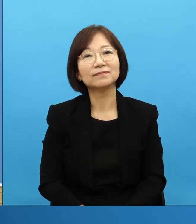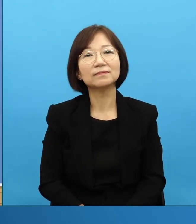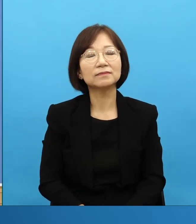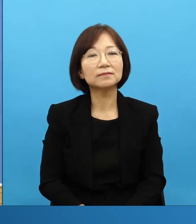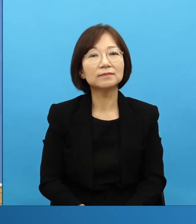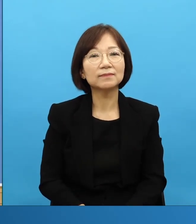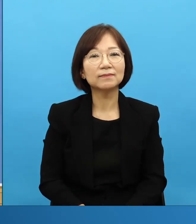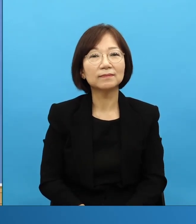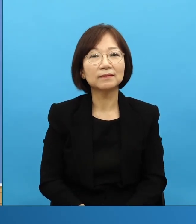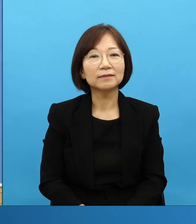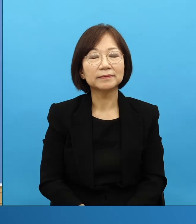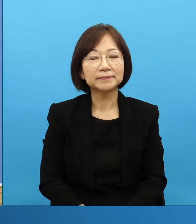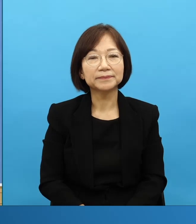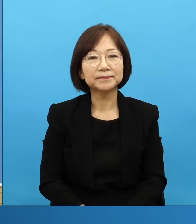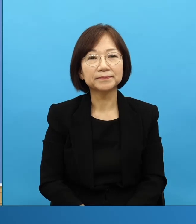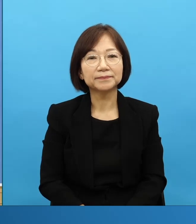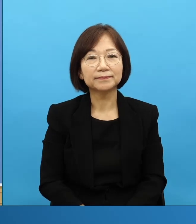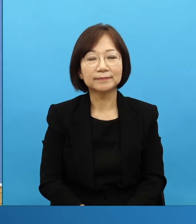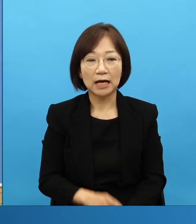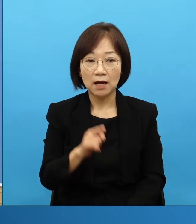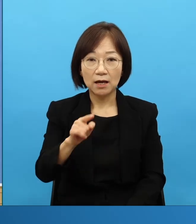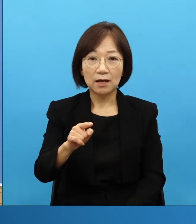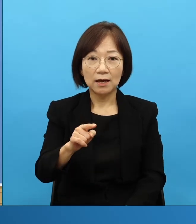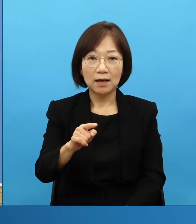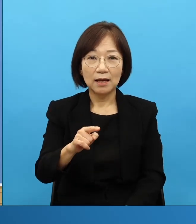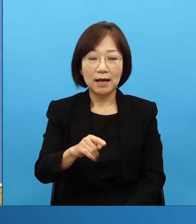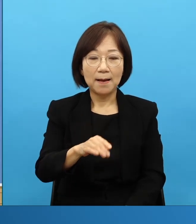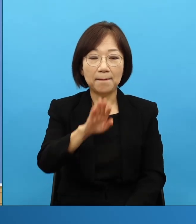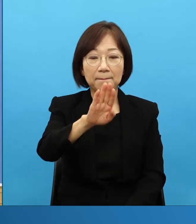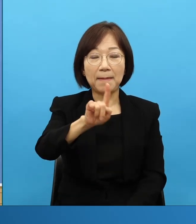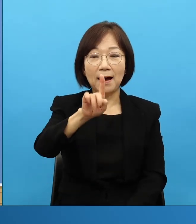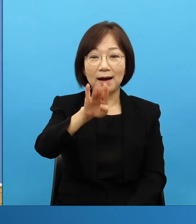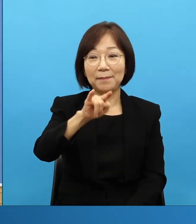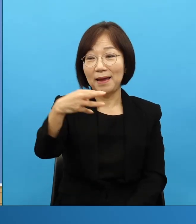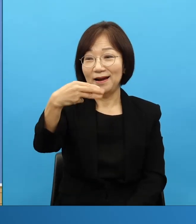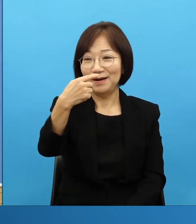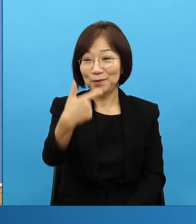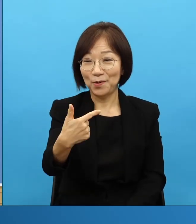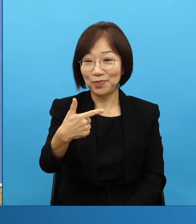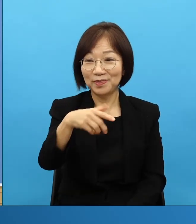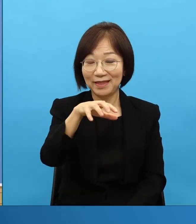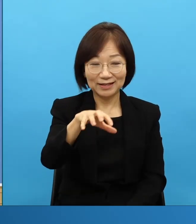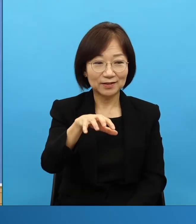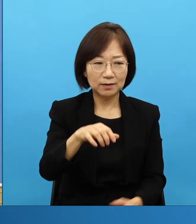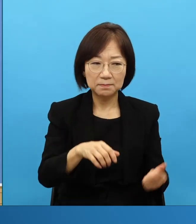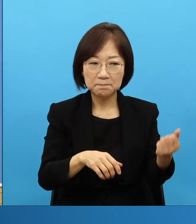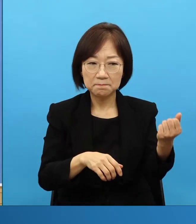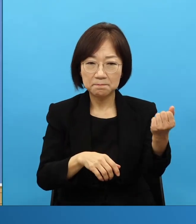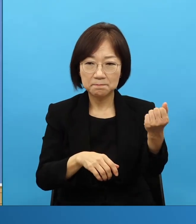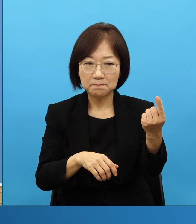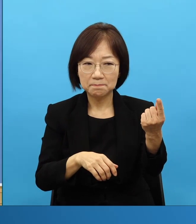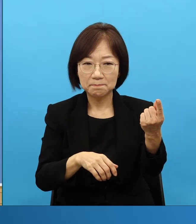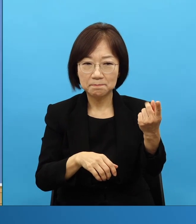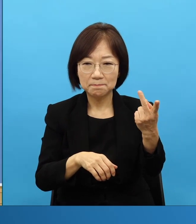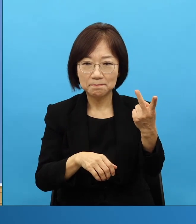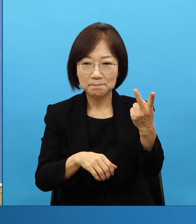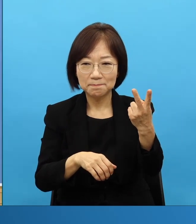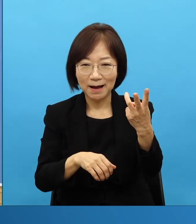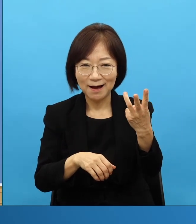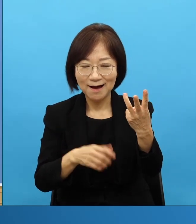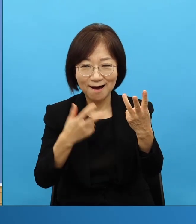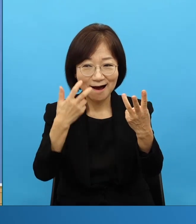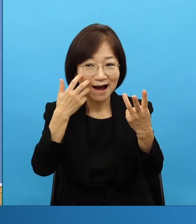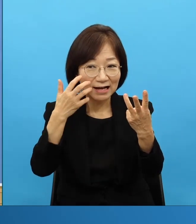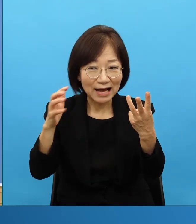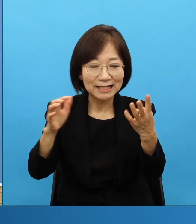몇 명이 나온 겁니다. And we see a few individuals 바벨론에서요. who understood this in Babylon. 우리는 우상 가운데 절하지 않겠습니다. We